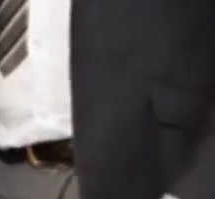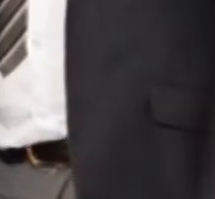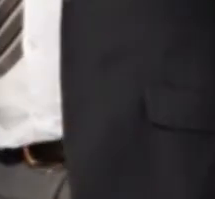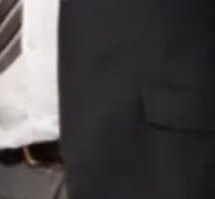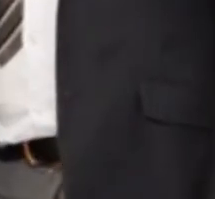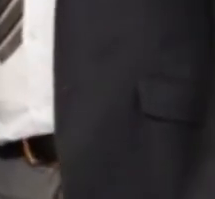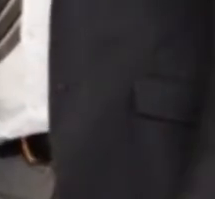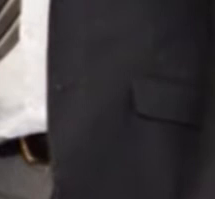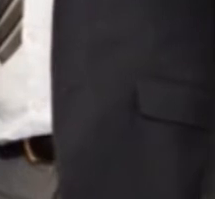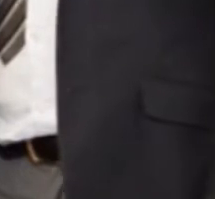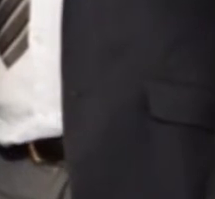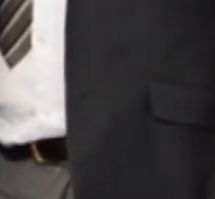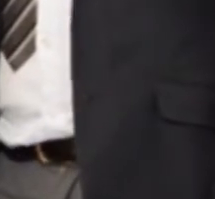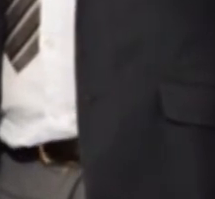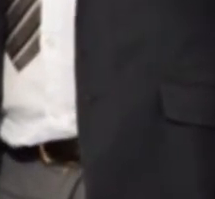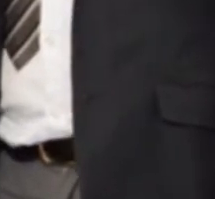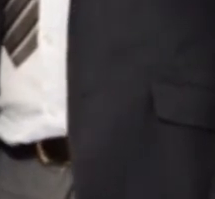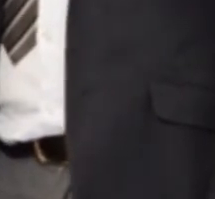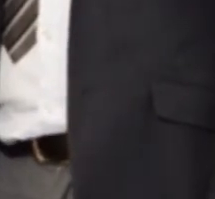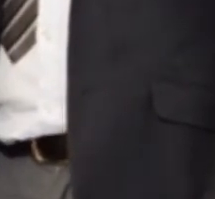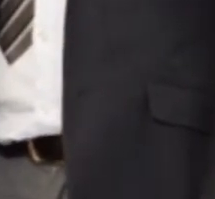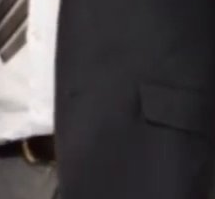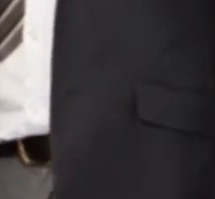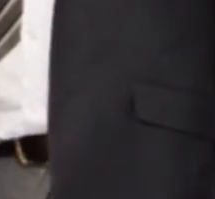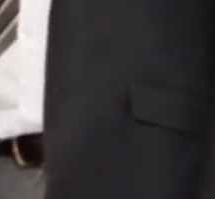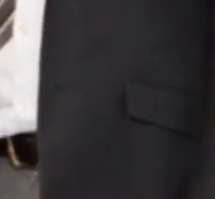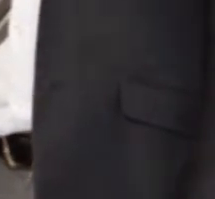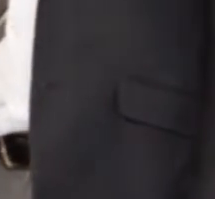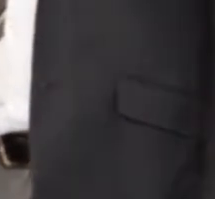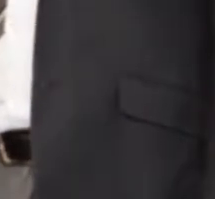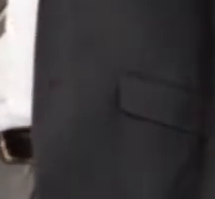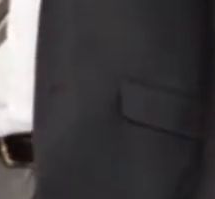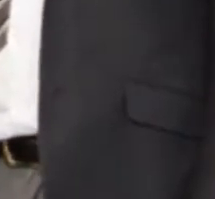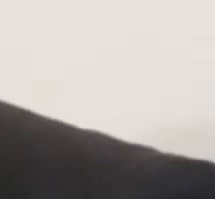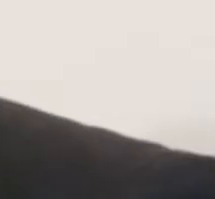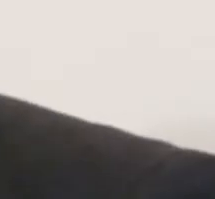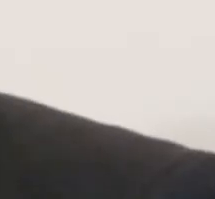to ona neku kasika.